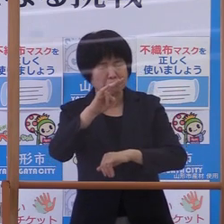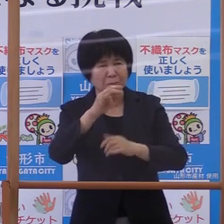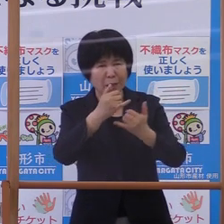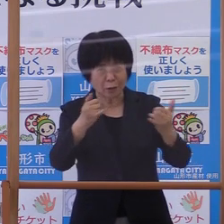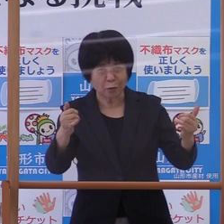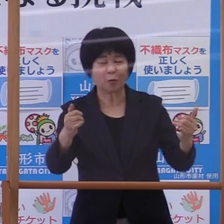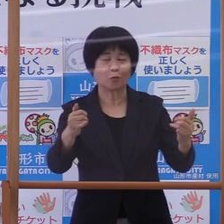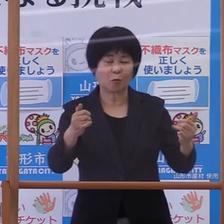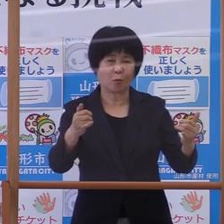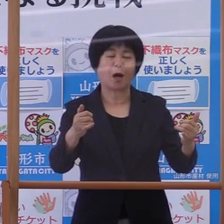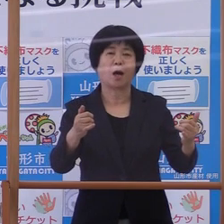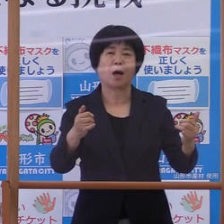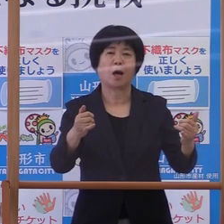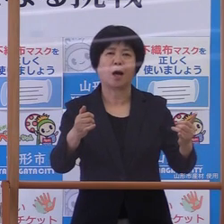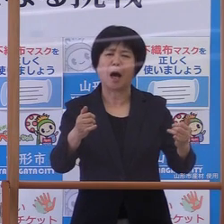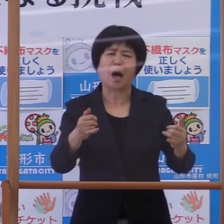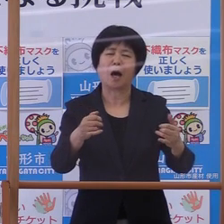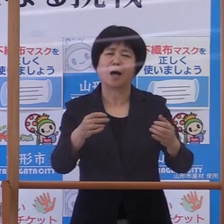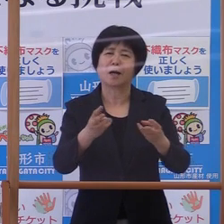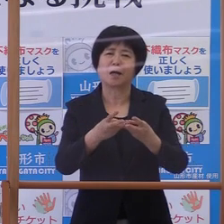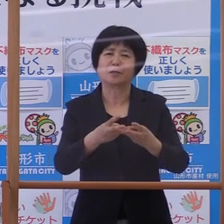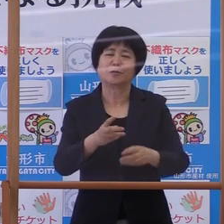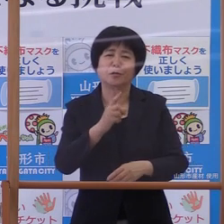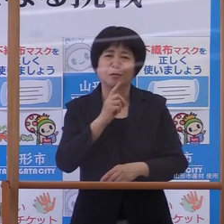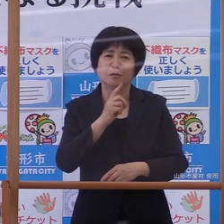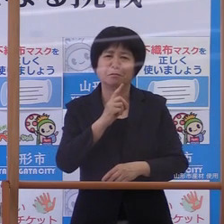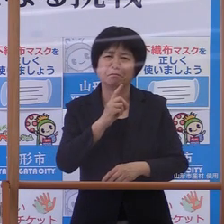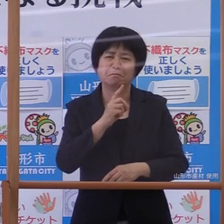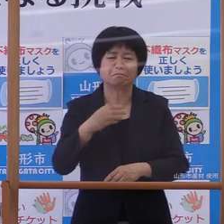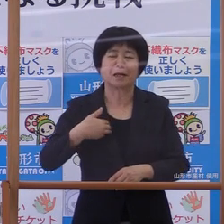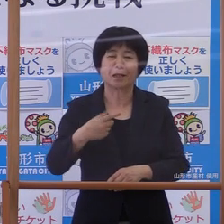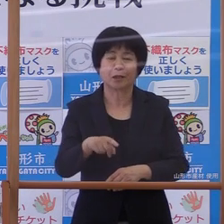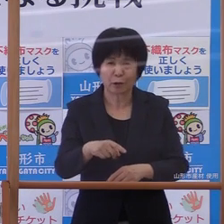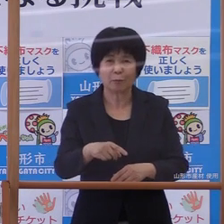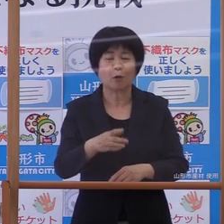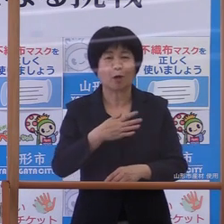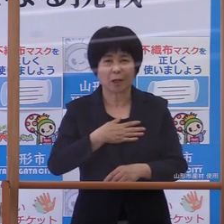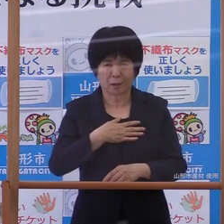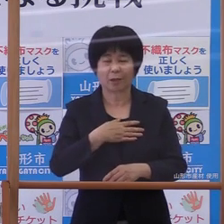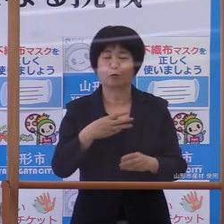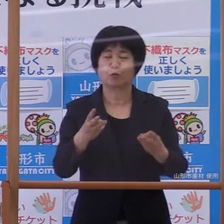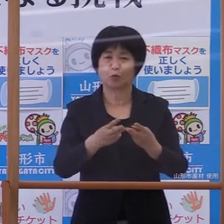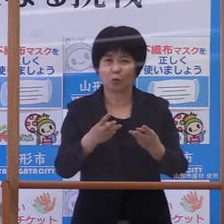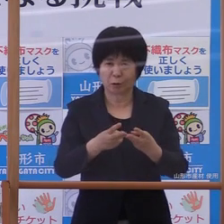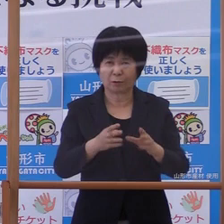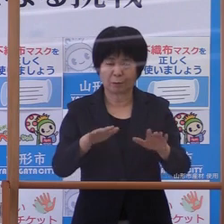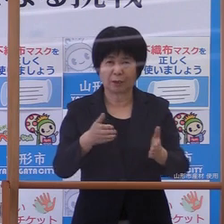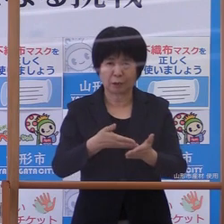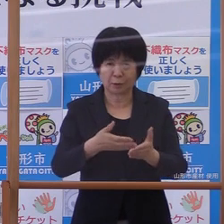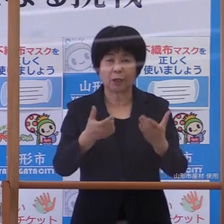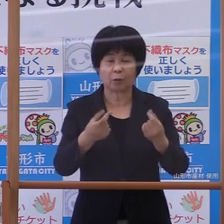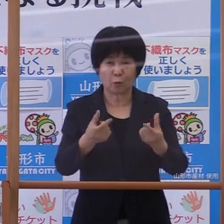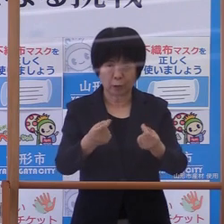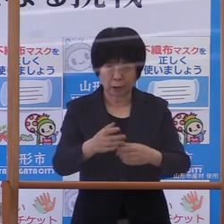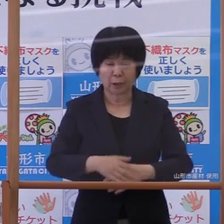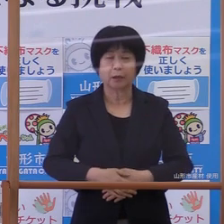ただいてますので、申し上げられませんが、今分かっている数字としてはこの通りであります。やは